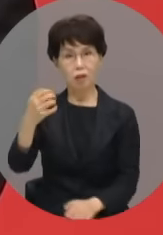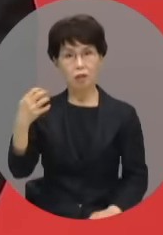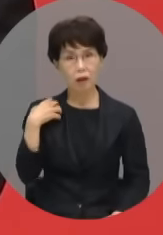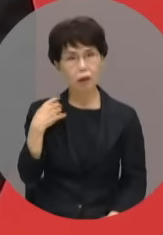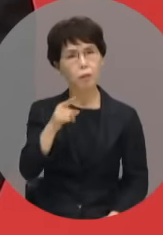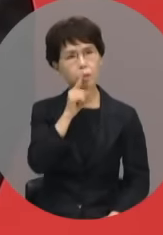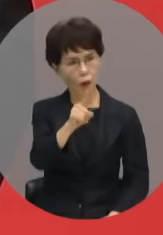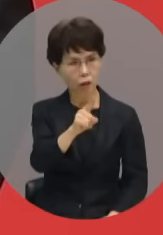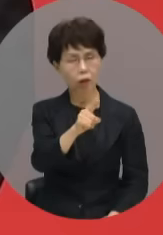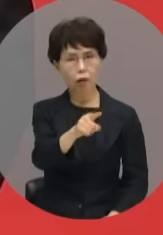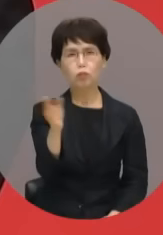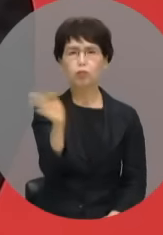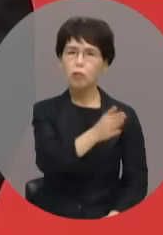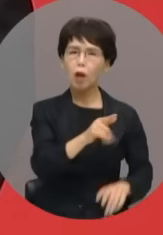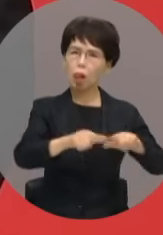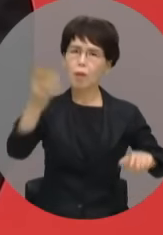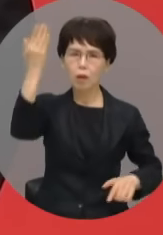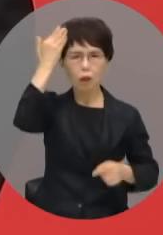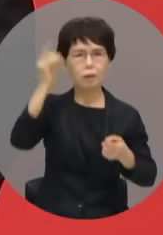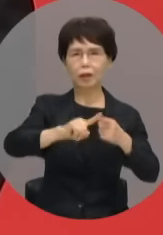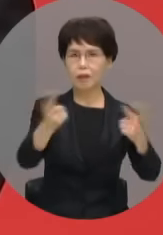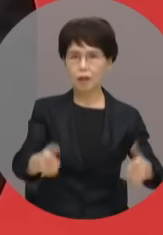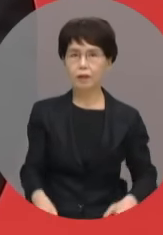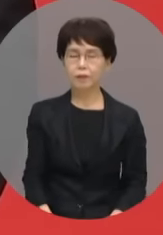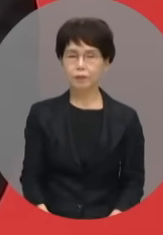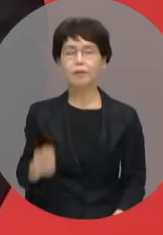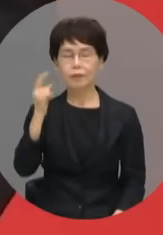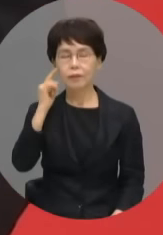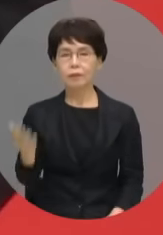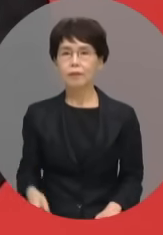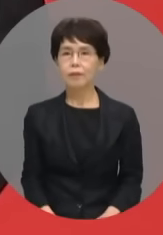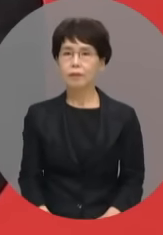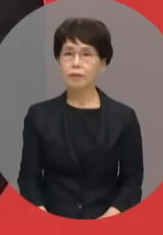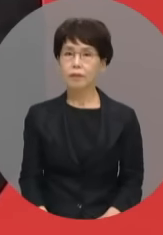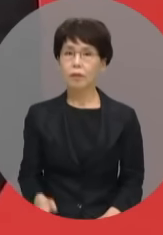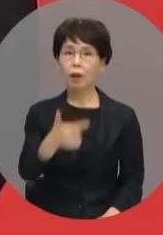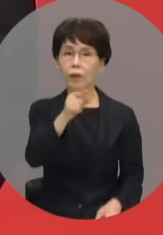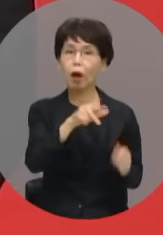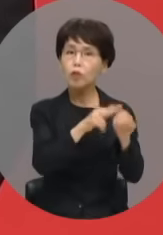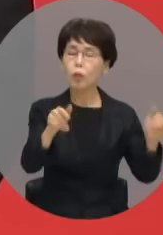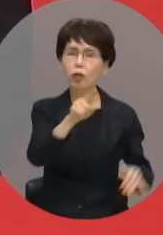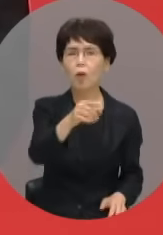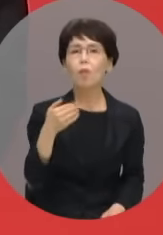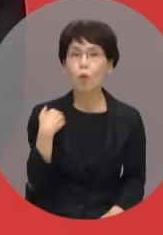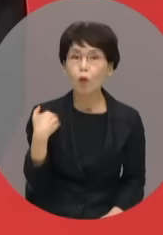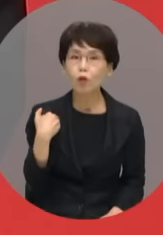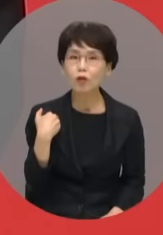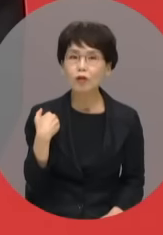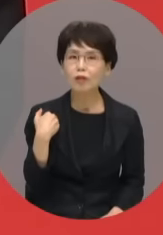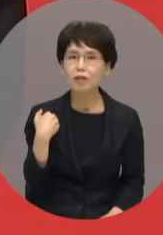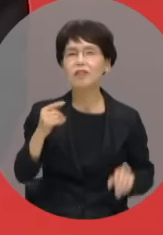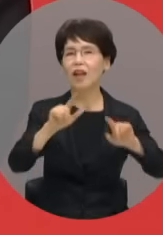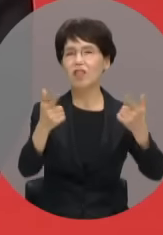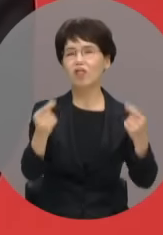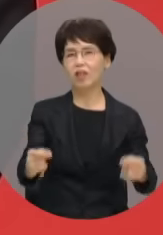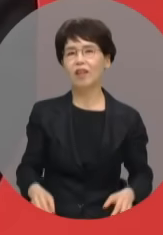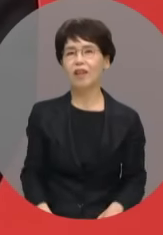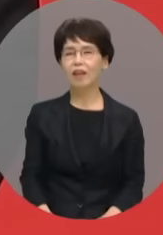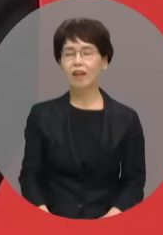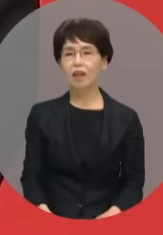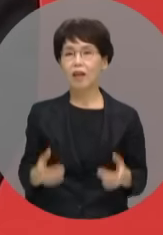말씀하시는 것 자체가 자, 저는 상식에서 그러니까 어긋나는 것이다라고 생각합니다. 저는 나 후보님께서도 그걸 모르시고 이러는 것 같지는 않아요? 자,